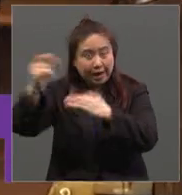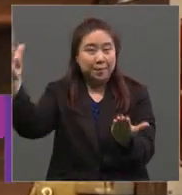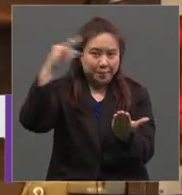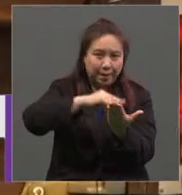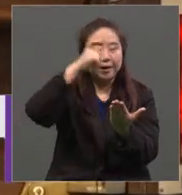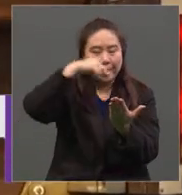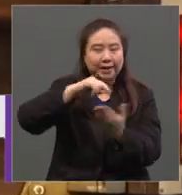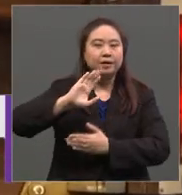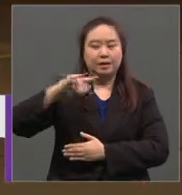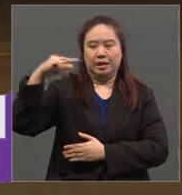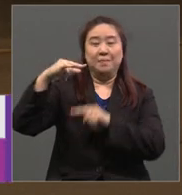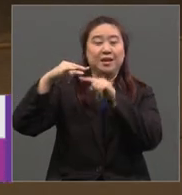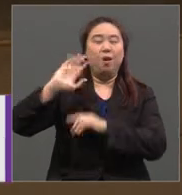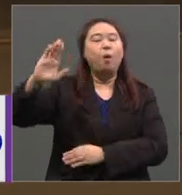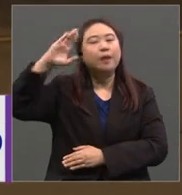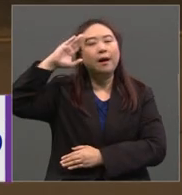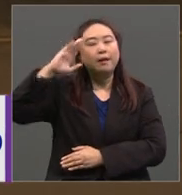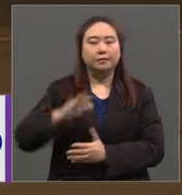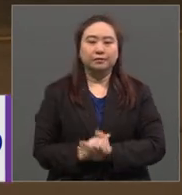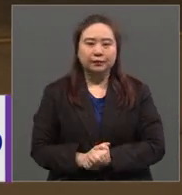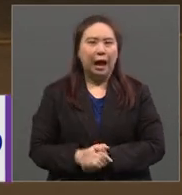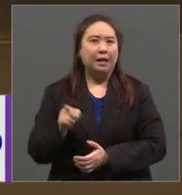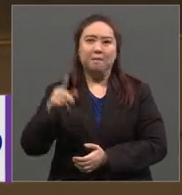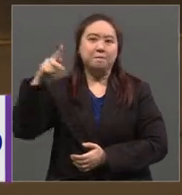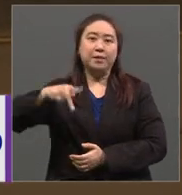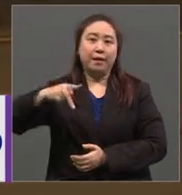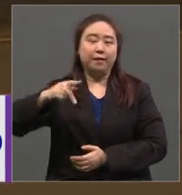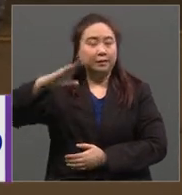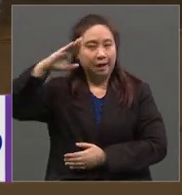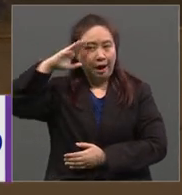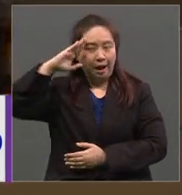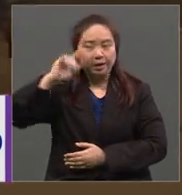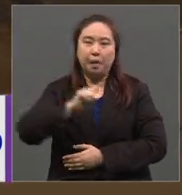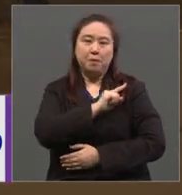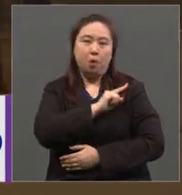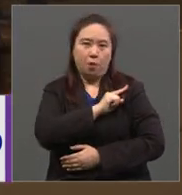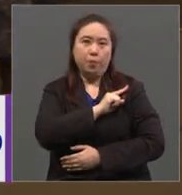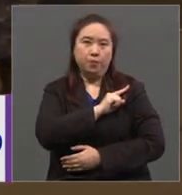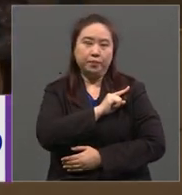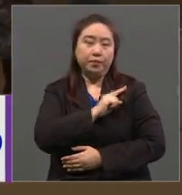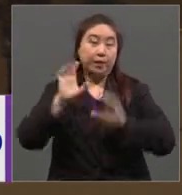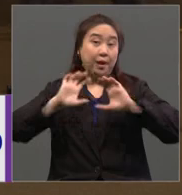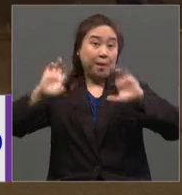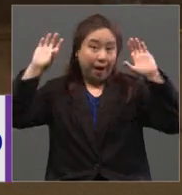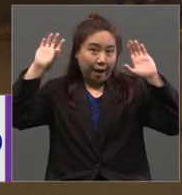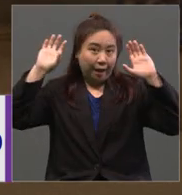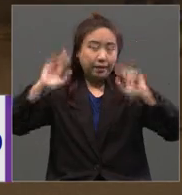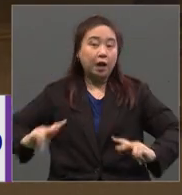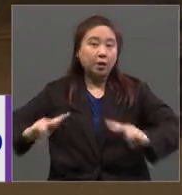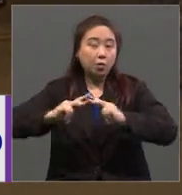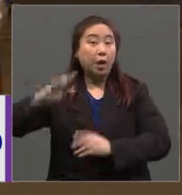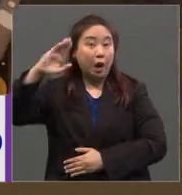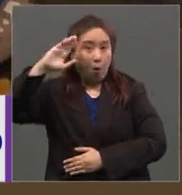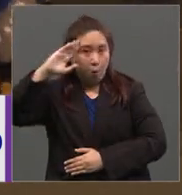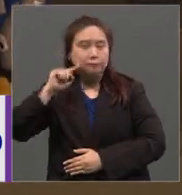ยด้วยเที่ยวบินของกองทัพอากาศนี่เป็นเที่ยวบินพิเศษเลยนะครับที่กองทัพอากาศเขาได้รับภารกิจจากทางรัฐบาลและกระทรวงก